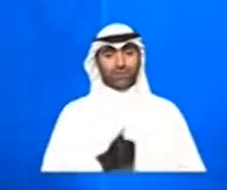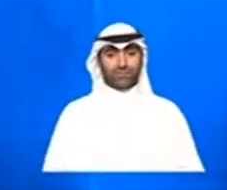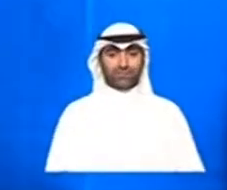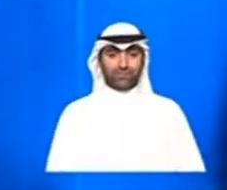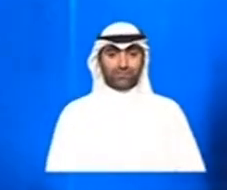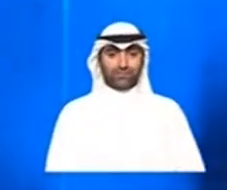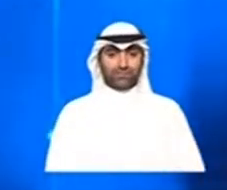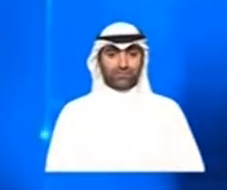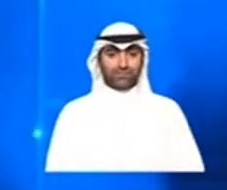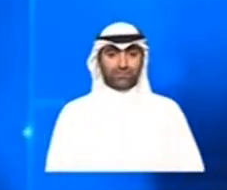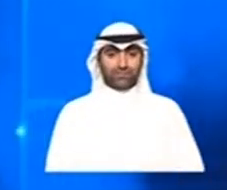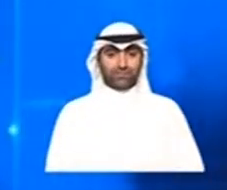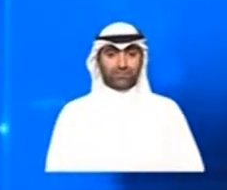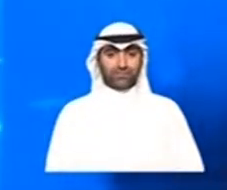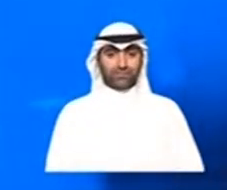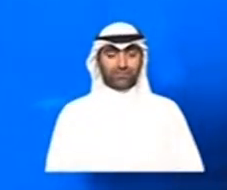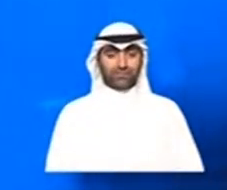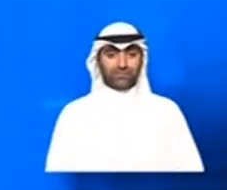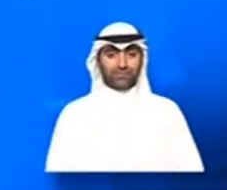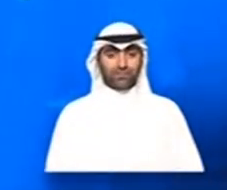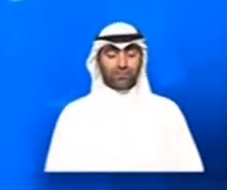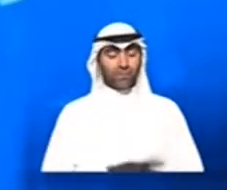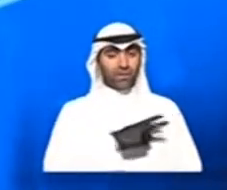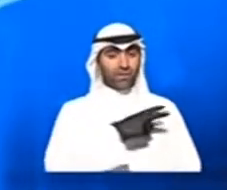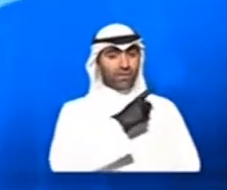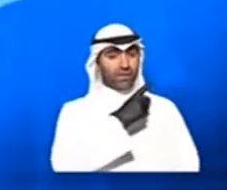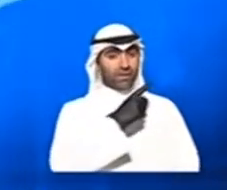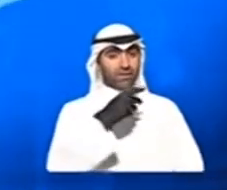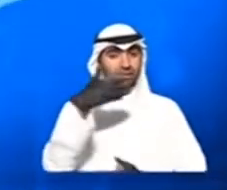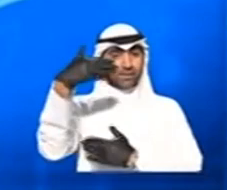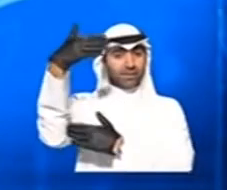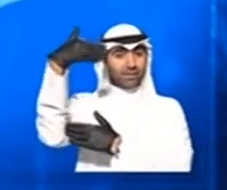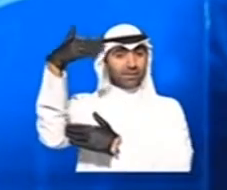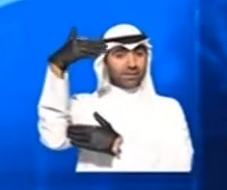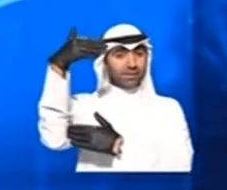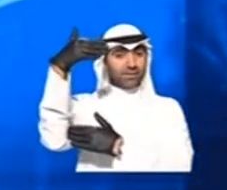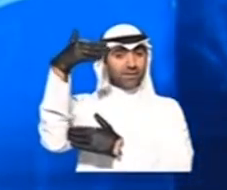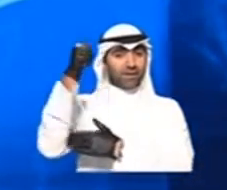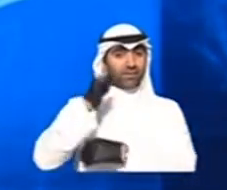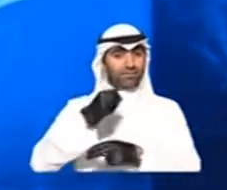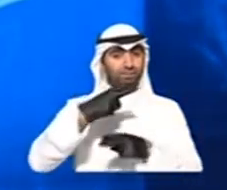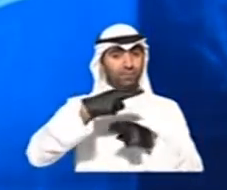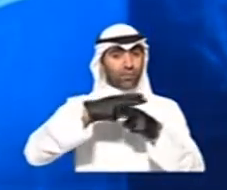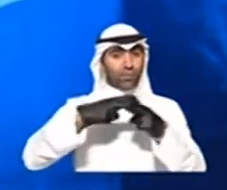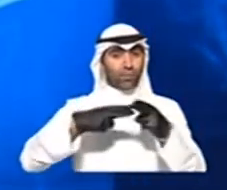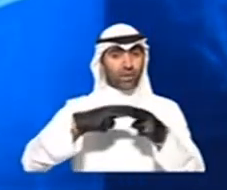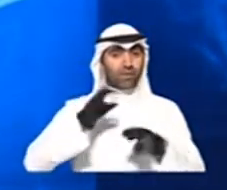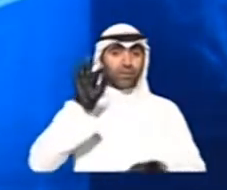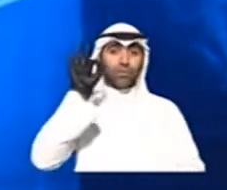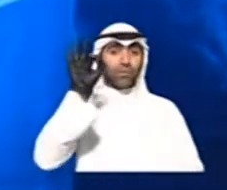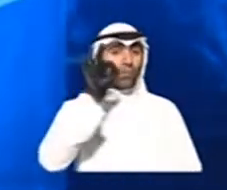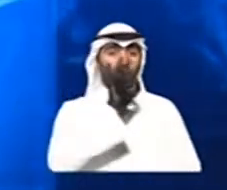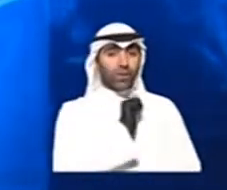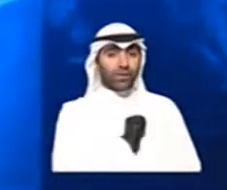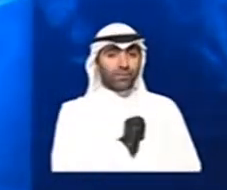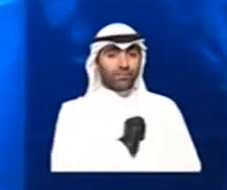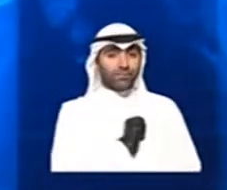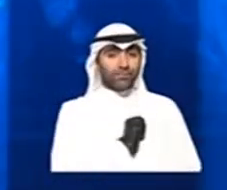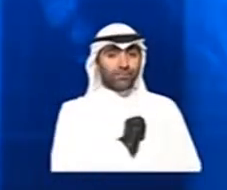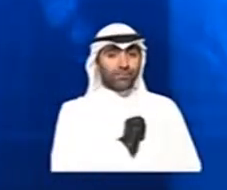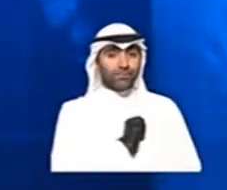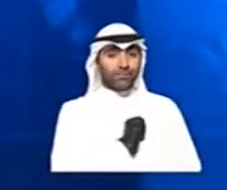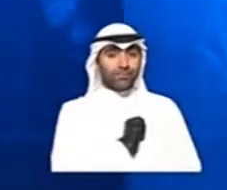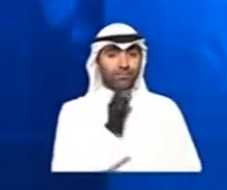هذا وقد نظمت سفارة دولة الكويت والملحقية العسكرية في روما اليوم عملية الإجلاء